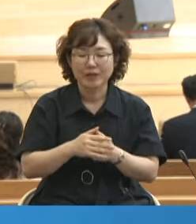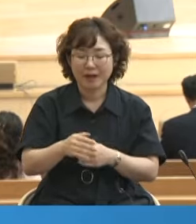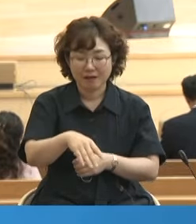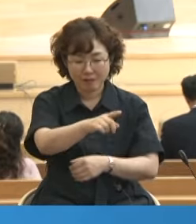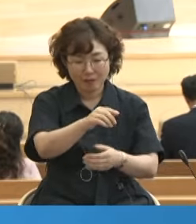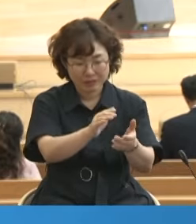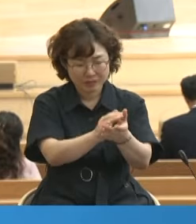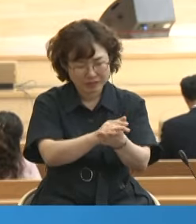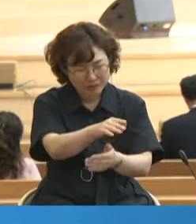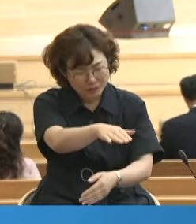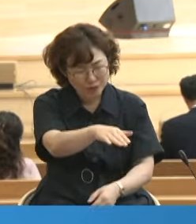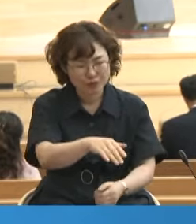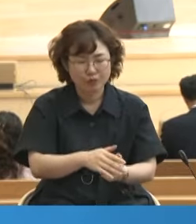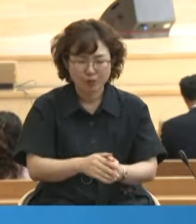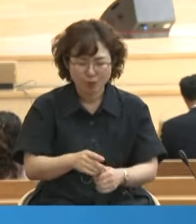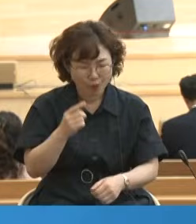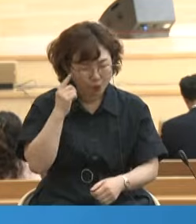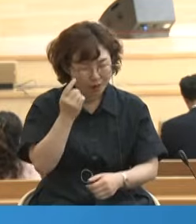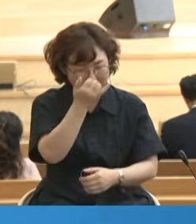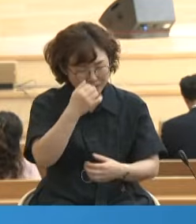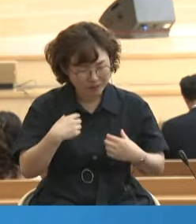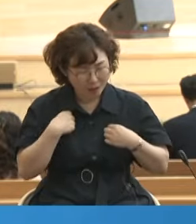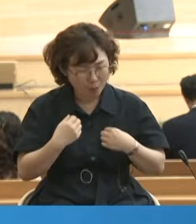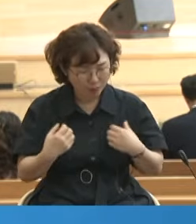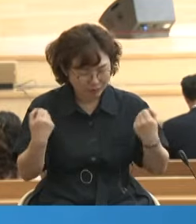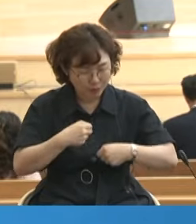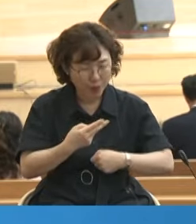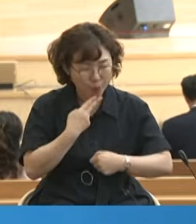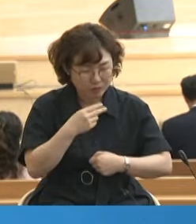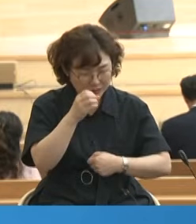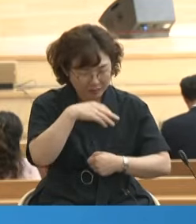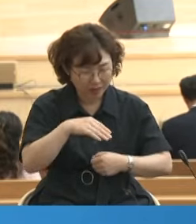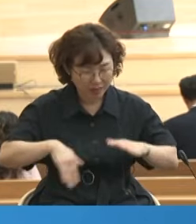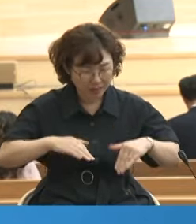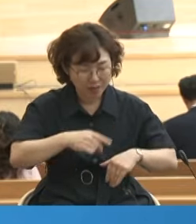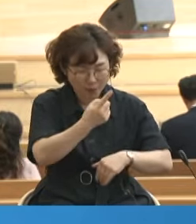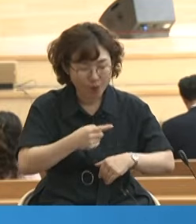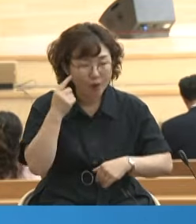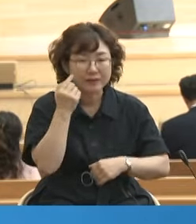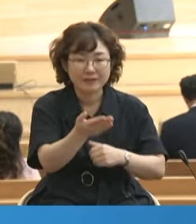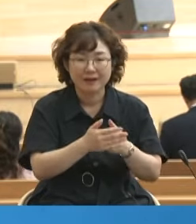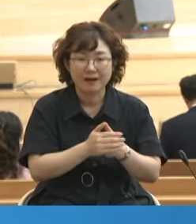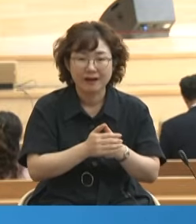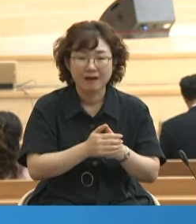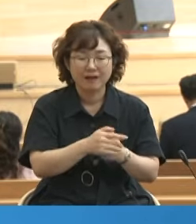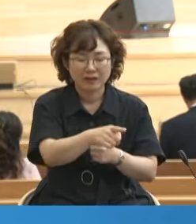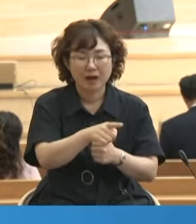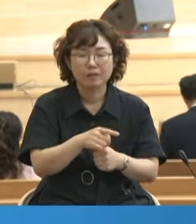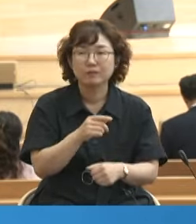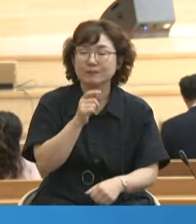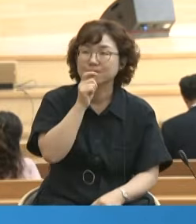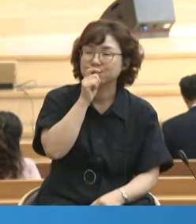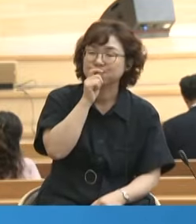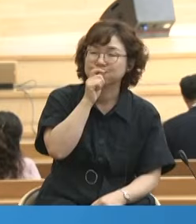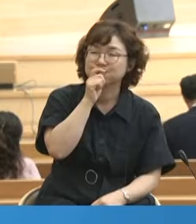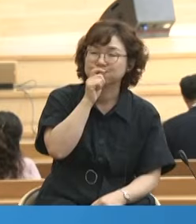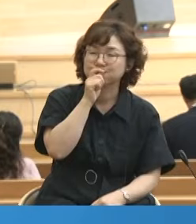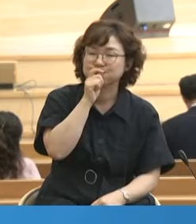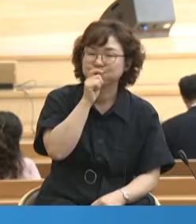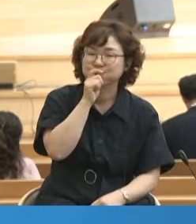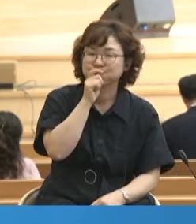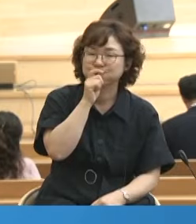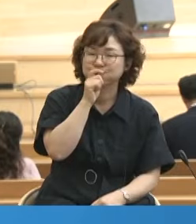친구여 어찌 예복을 입지 않고 여기 들어왔느냐. 그가 아무 말도